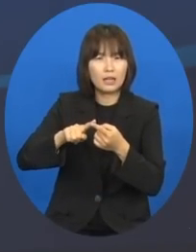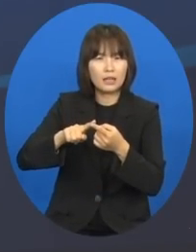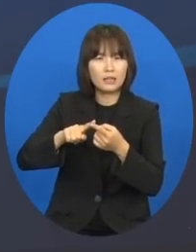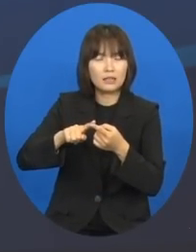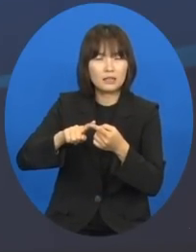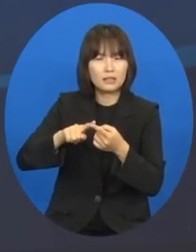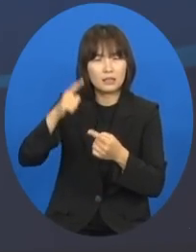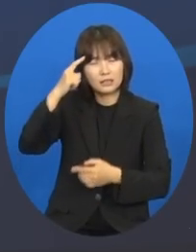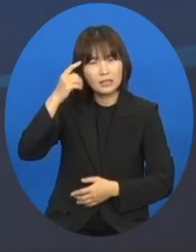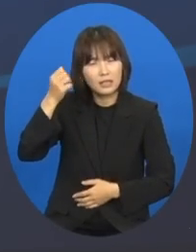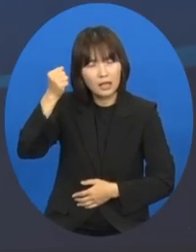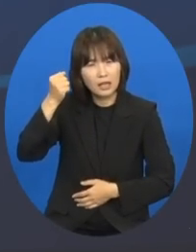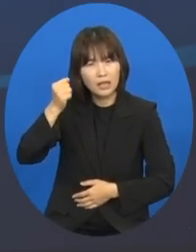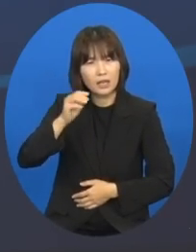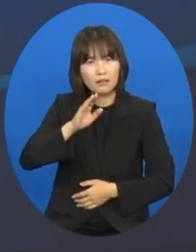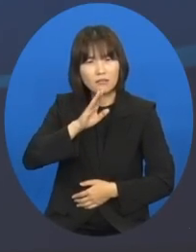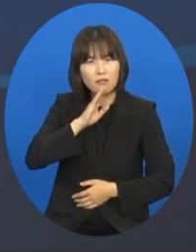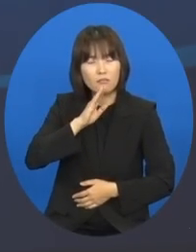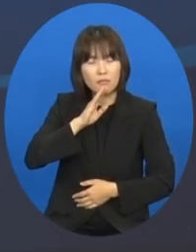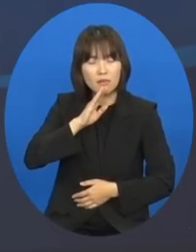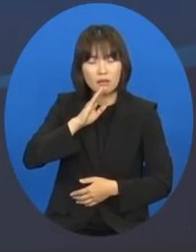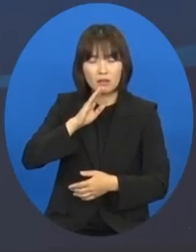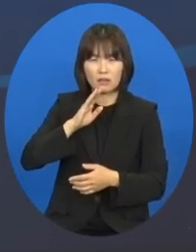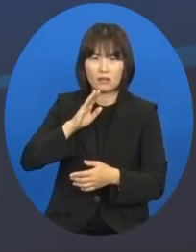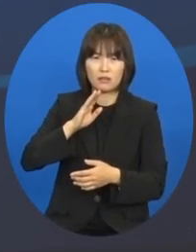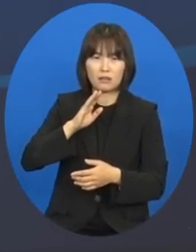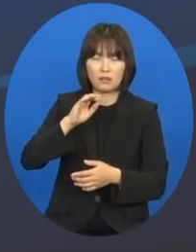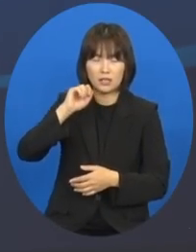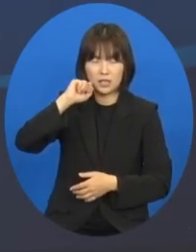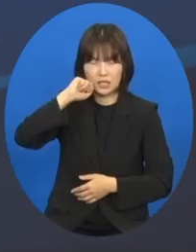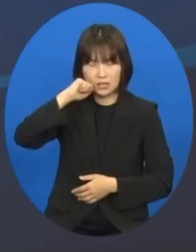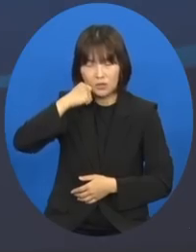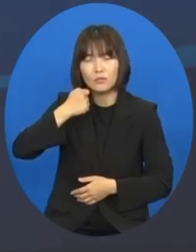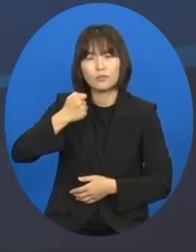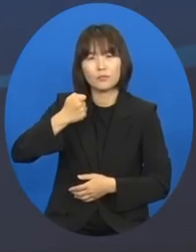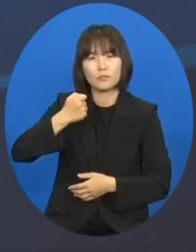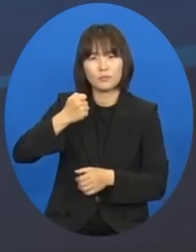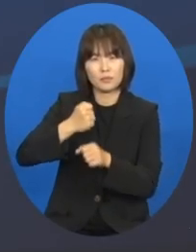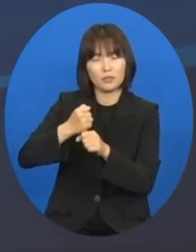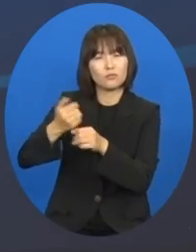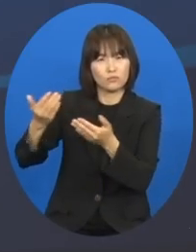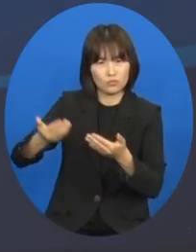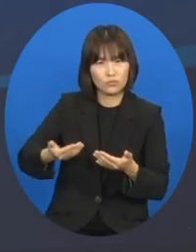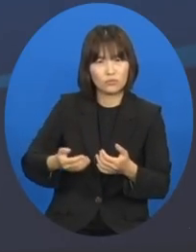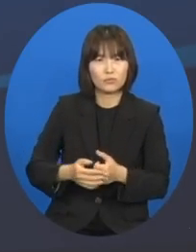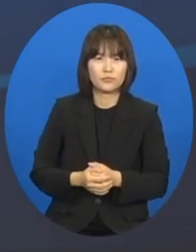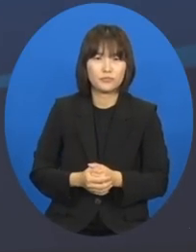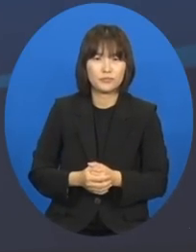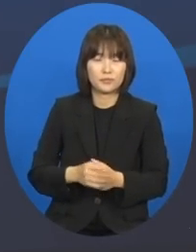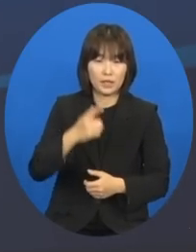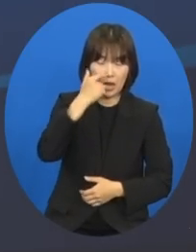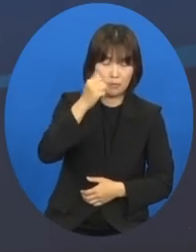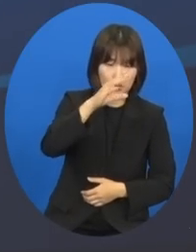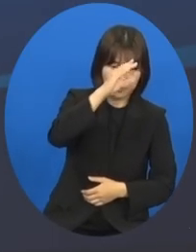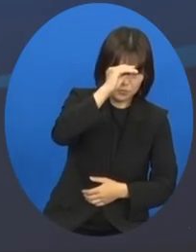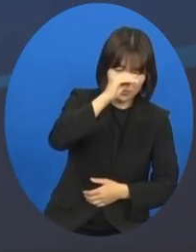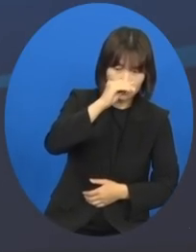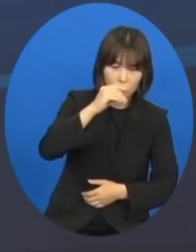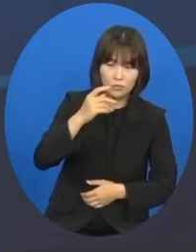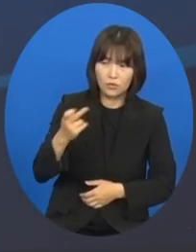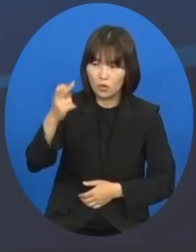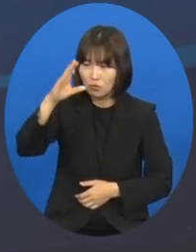굉장히 피 말리는 것이더라고요 아빠도 범생 엄마도 범생 형도 범생 그런데 자기는